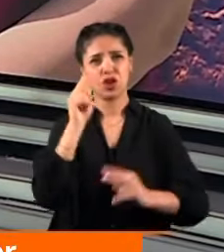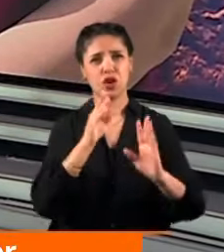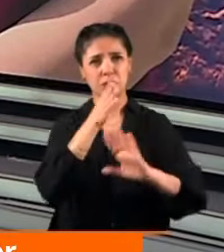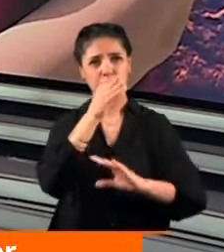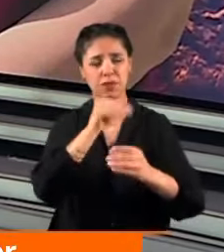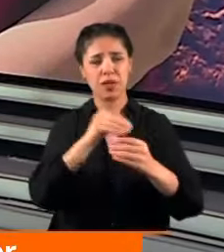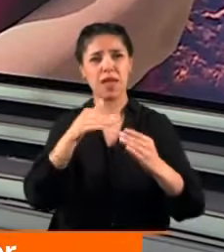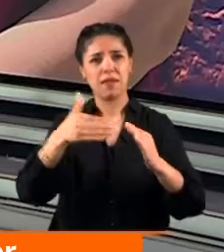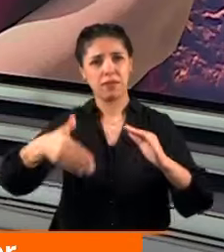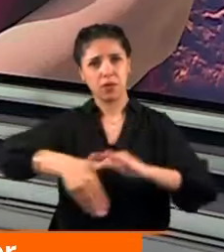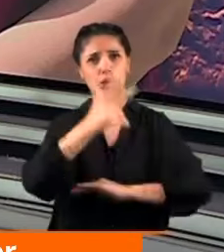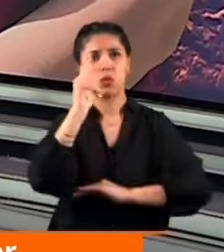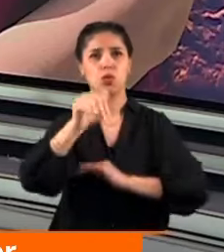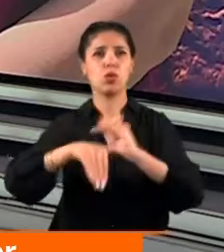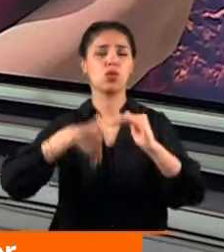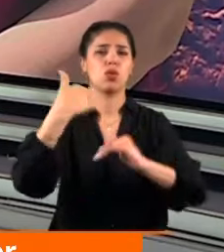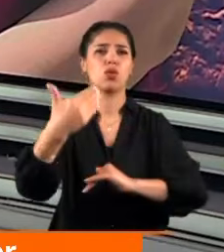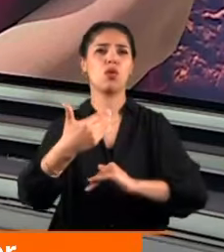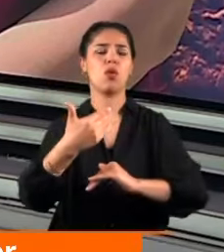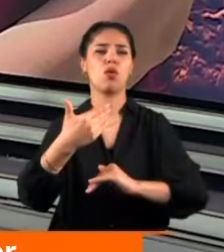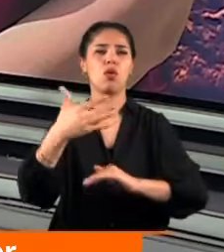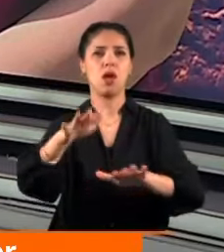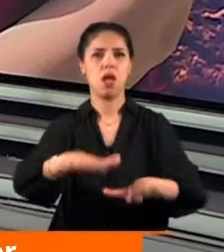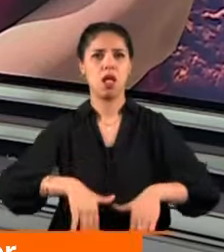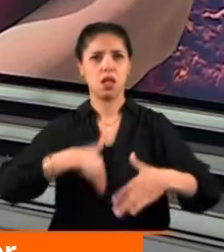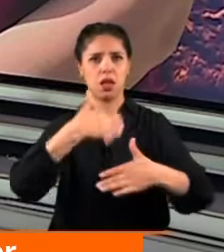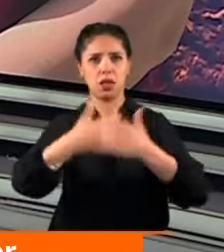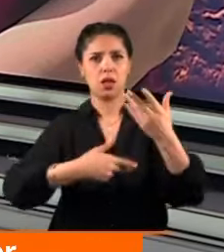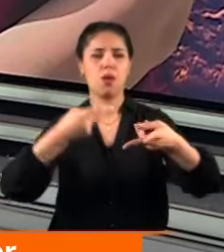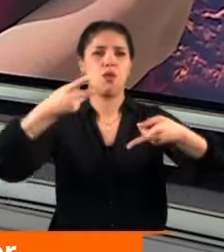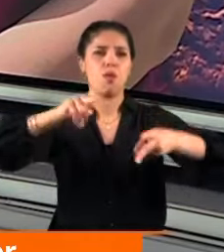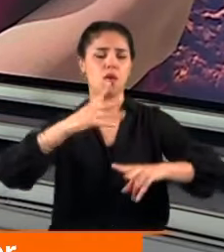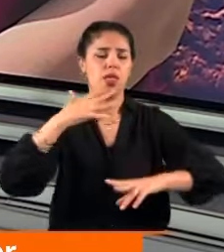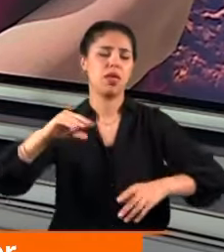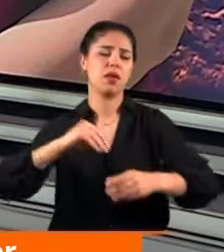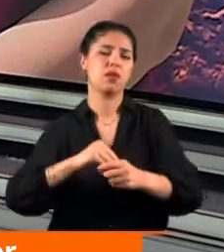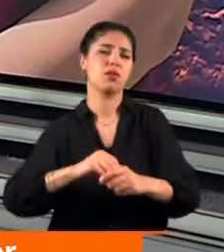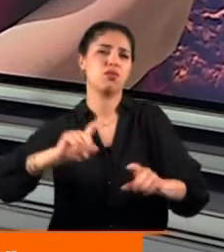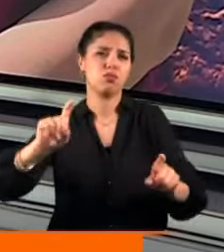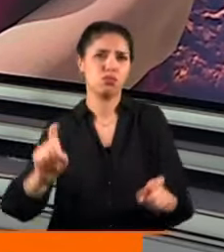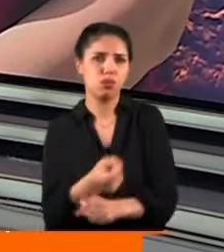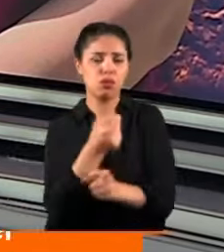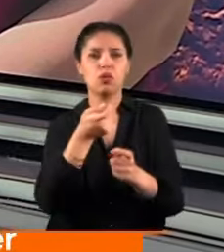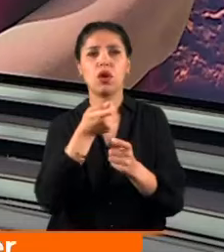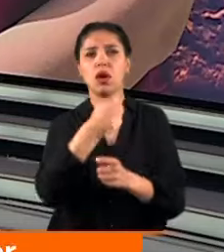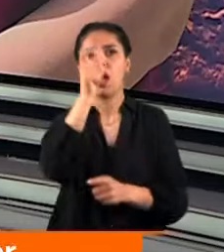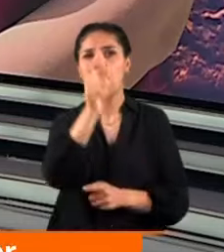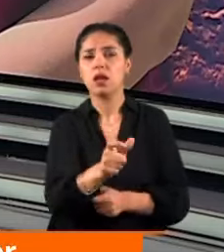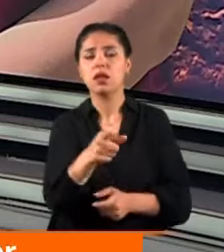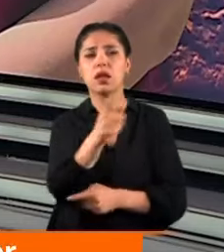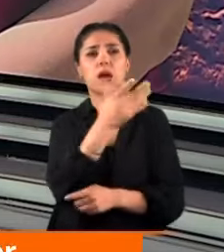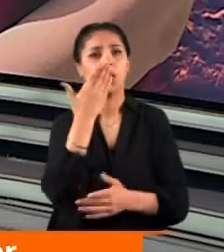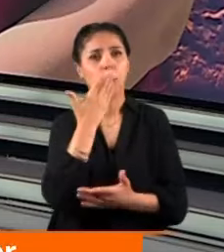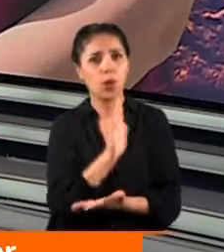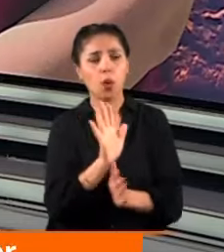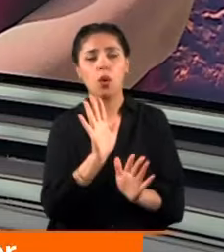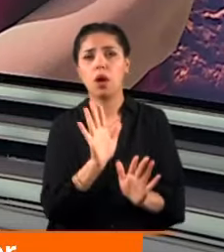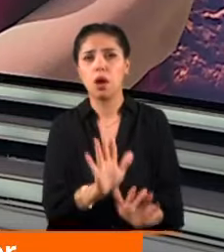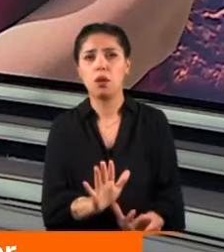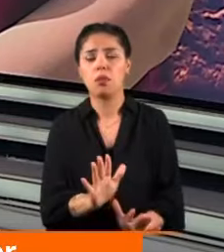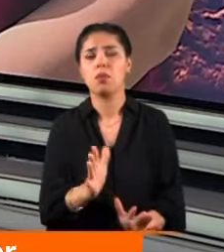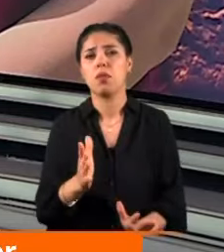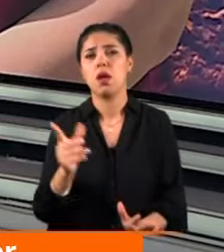için evden ayrılmış. 3 gün sonra da genç kızın halıya sarılı cansız bedeni denizden çıkarılmıştı. Failler hala ortada yok ama ortada